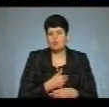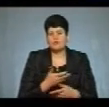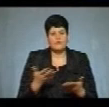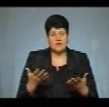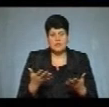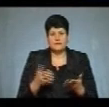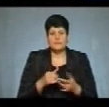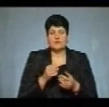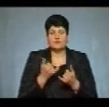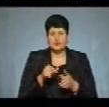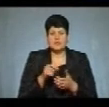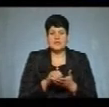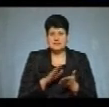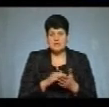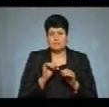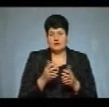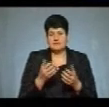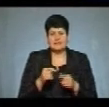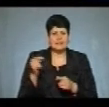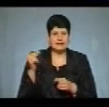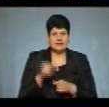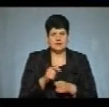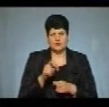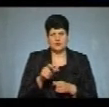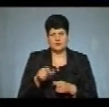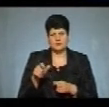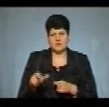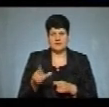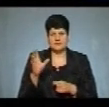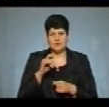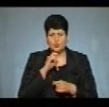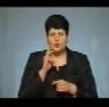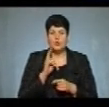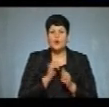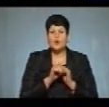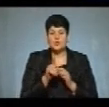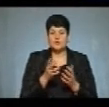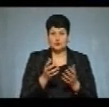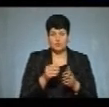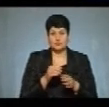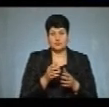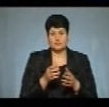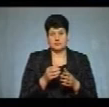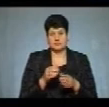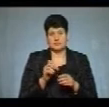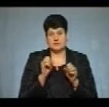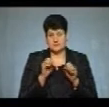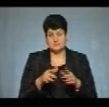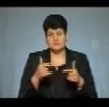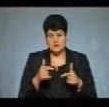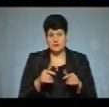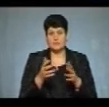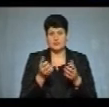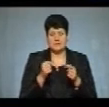цьогорічній реєстрації могли взяти 1000 освітян з усієї України. Кожен, хто пройде реєстрацію, отримує відповідний сертифікат і зможе